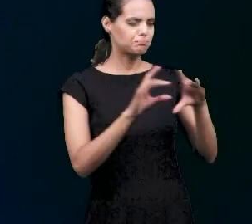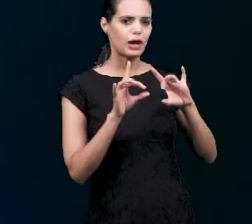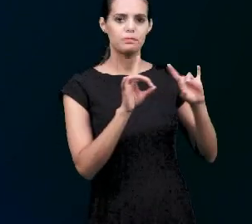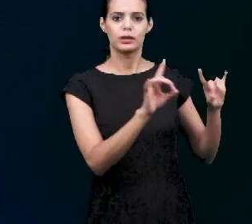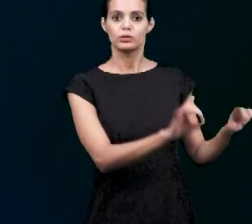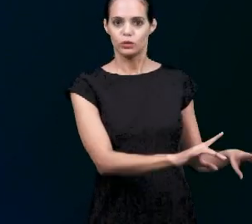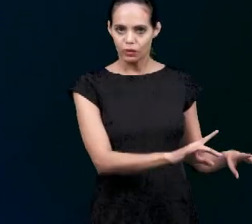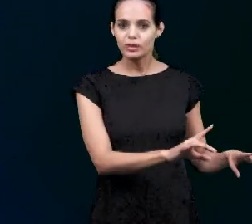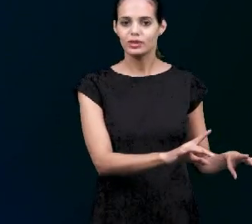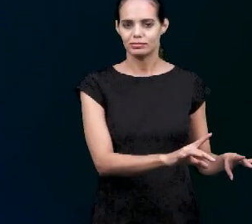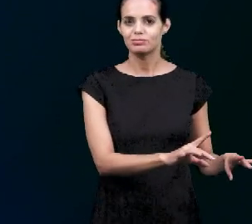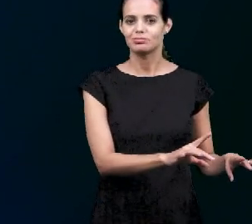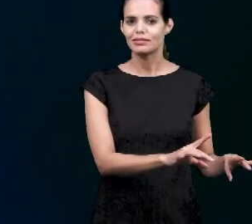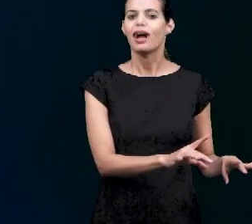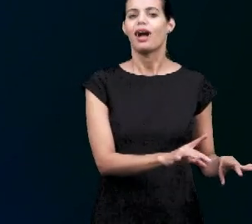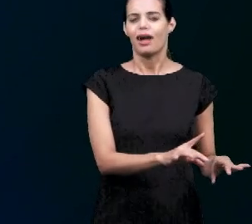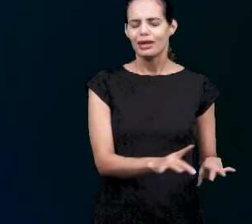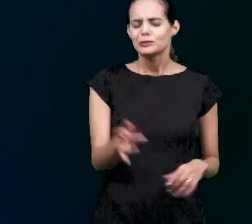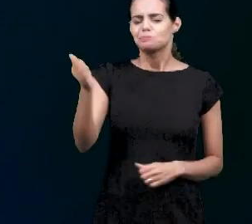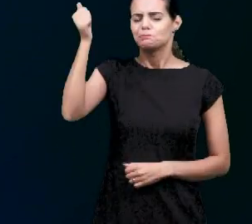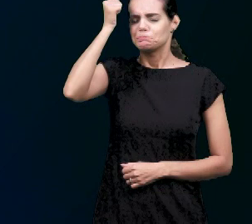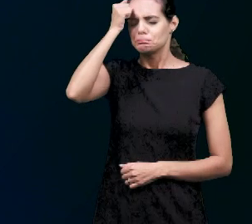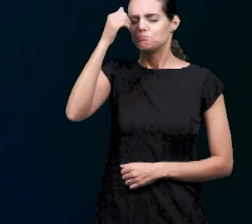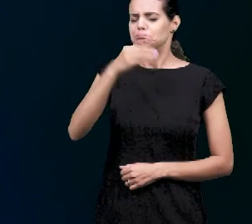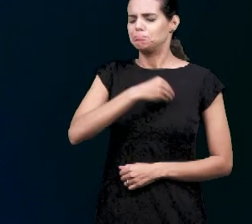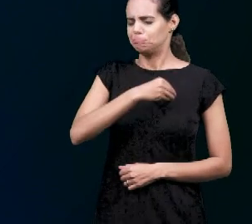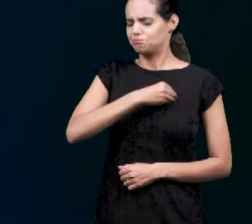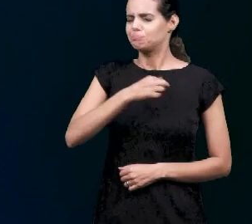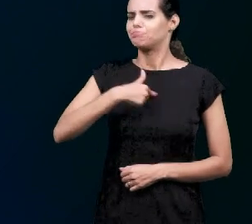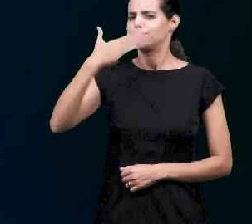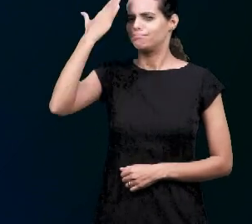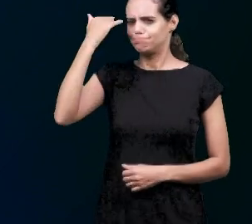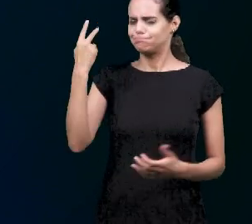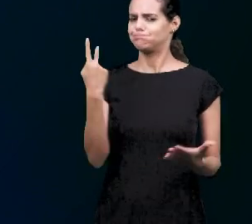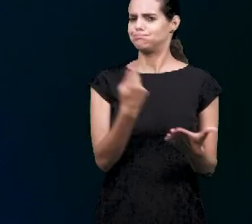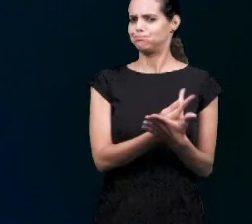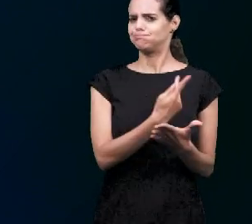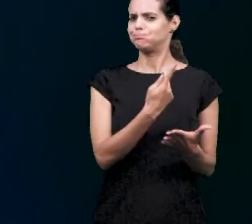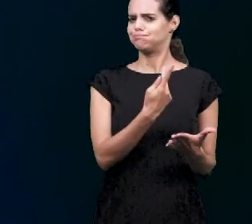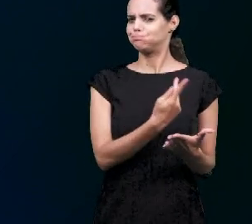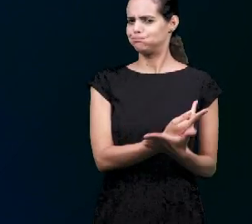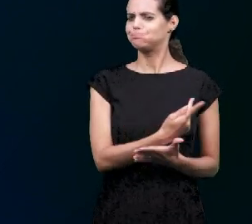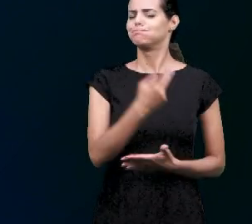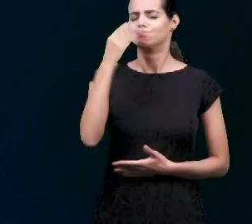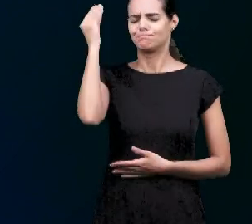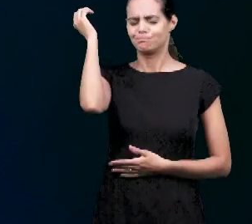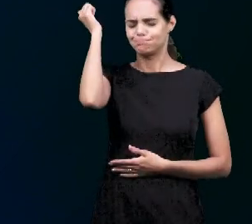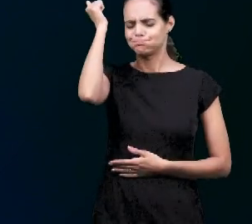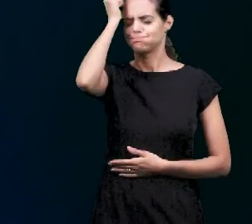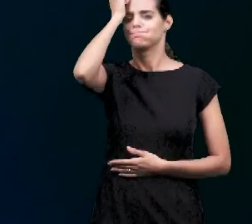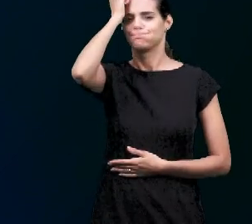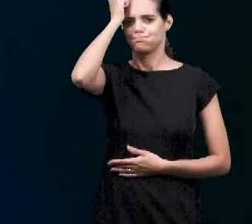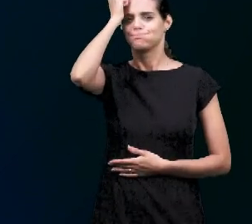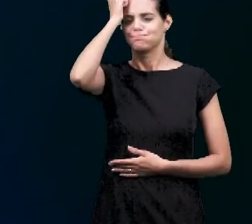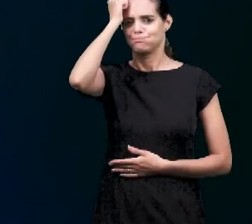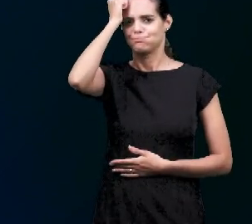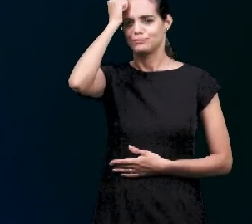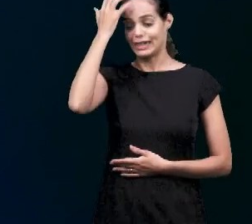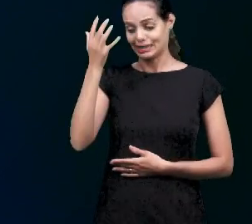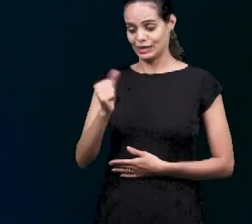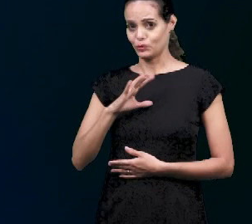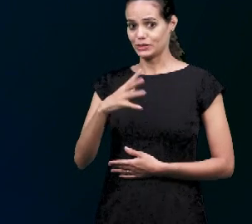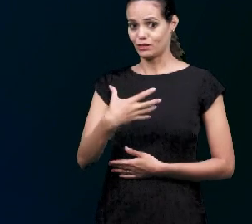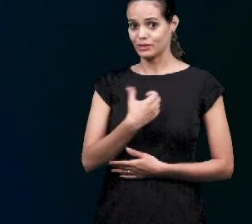fait l'élection. En ce moment que Jésus se présente à elle, il fait l'appel. Donc, le processus du salut, il doit